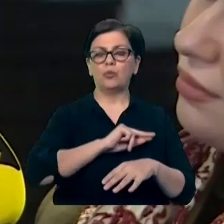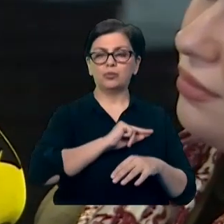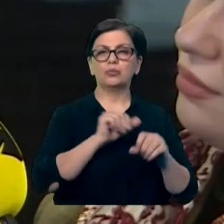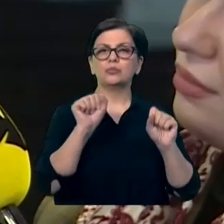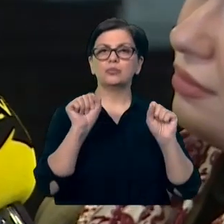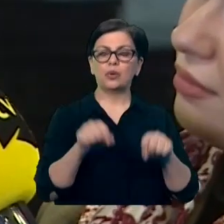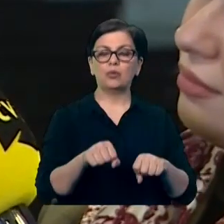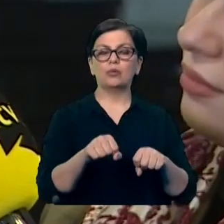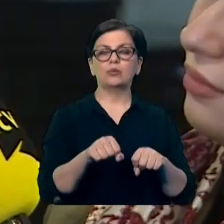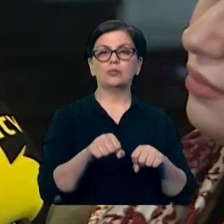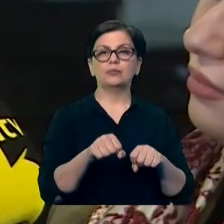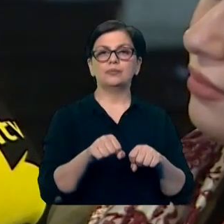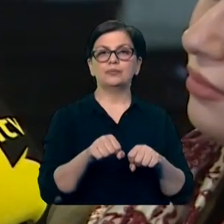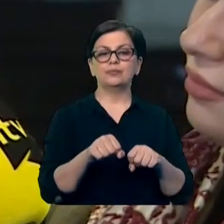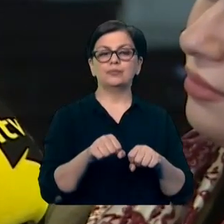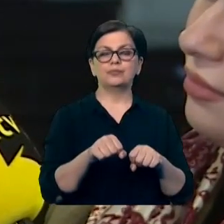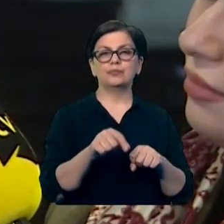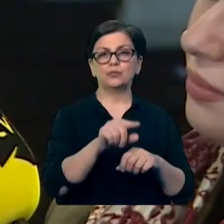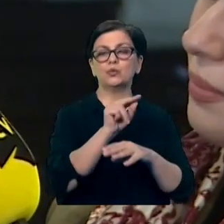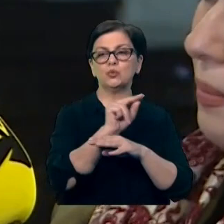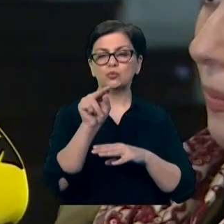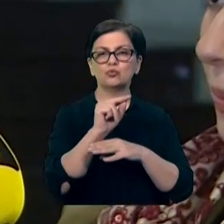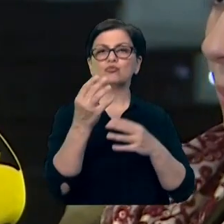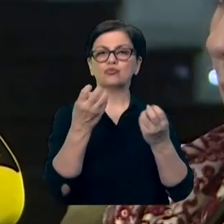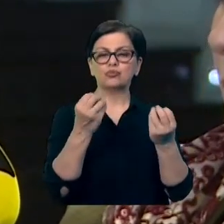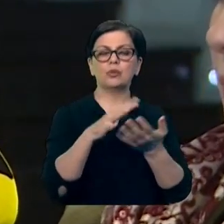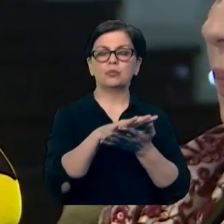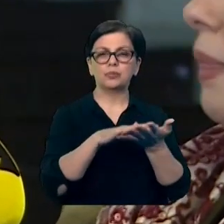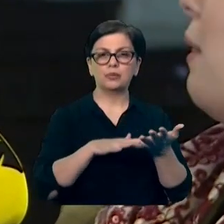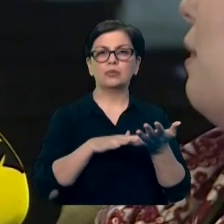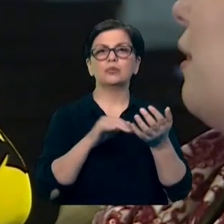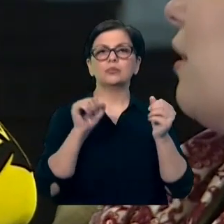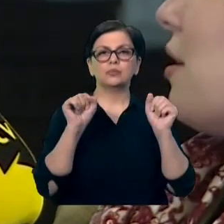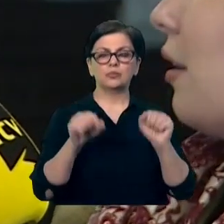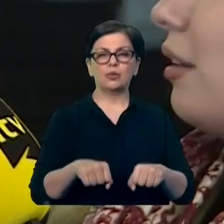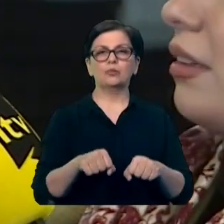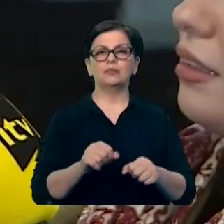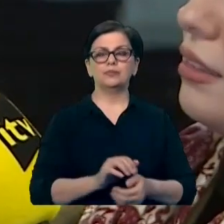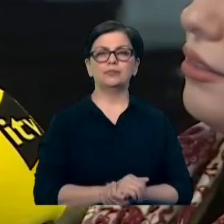daha onu təsdiq etdikdən sonra dərs deməsində uşaqlarımız üçün elə də bir problemli bir şey görmürük.